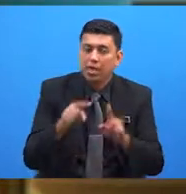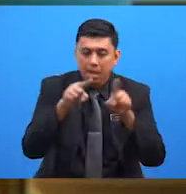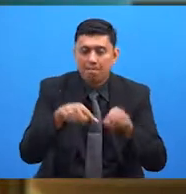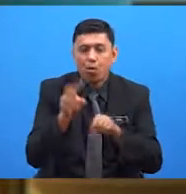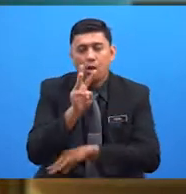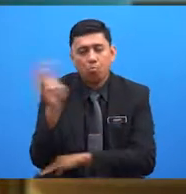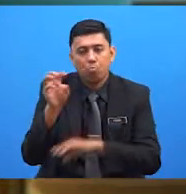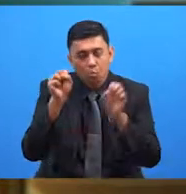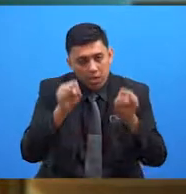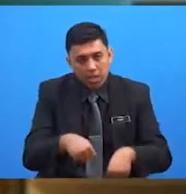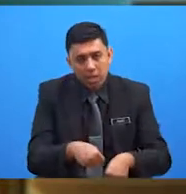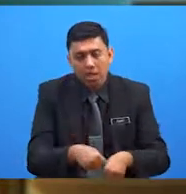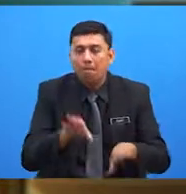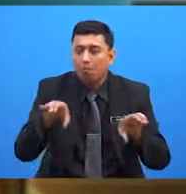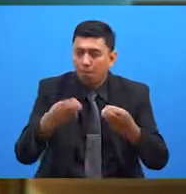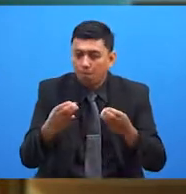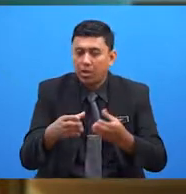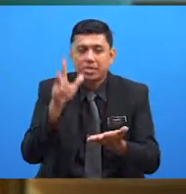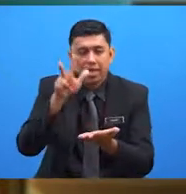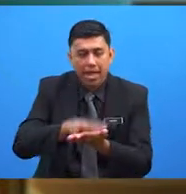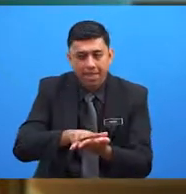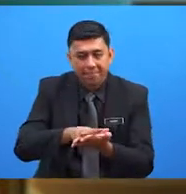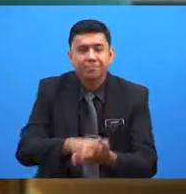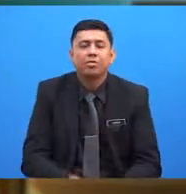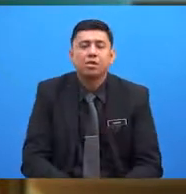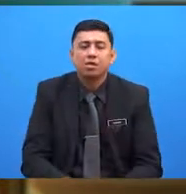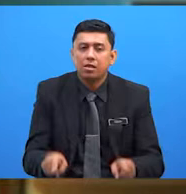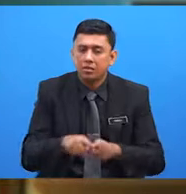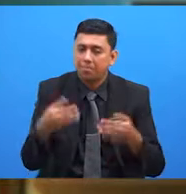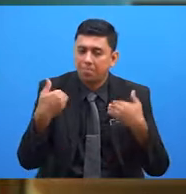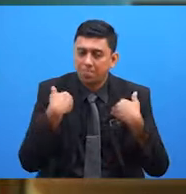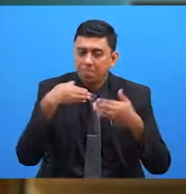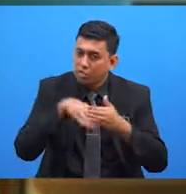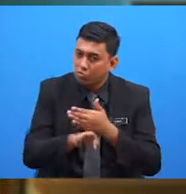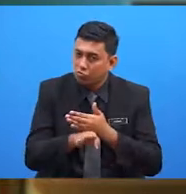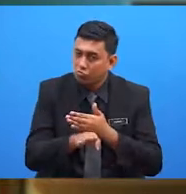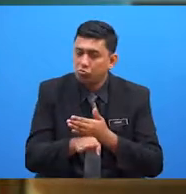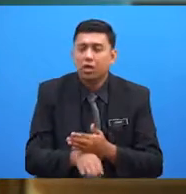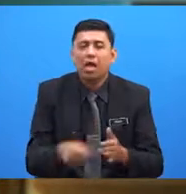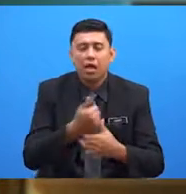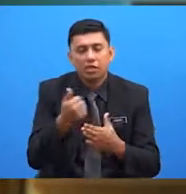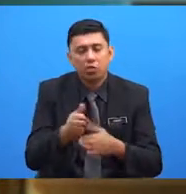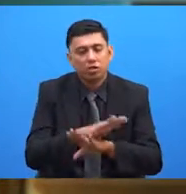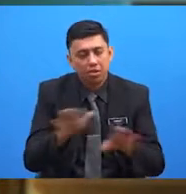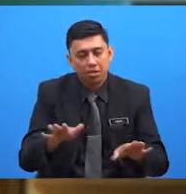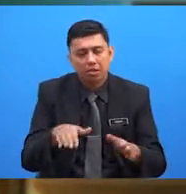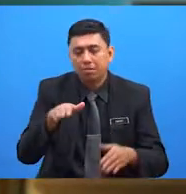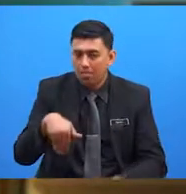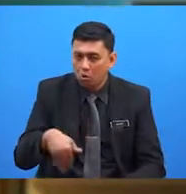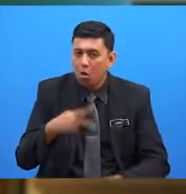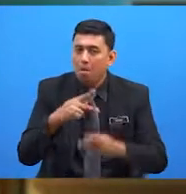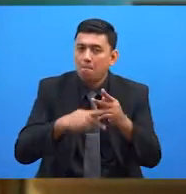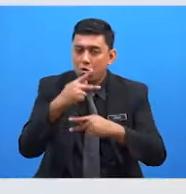ini boleh membuat pengesahan sama ada data dimasukkan atau tidak sebelum